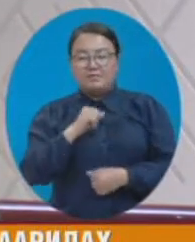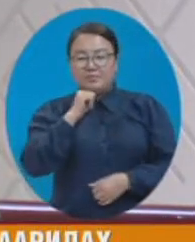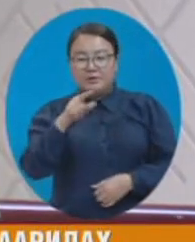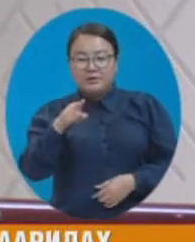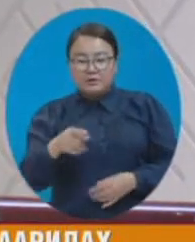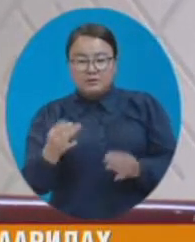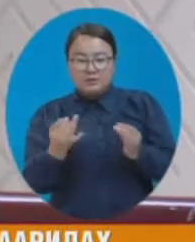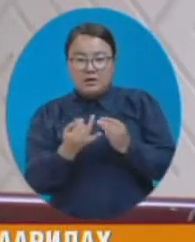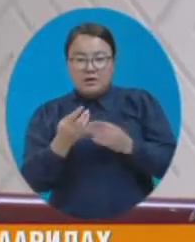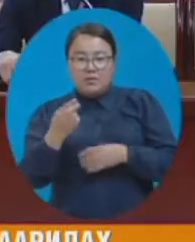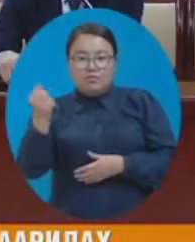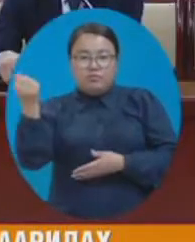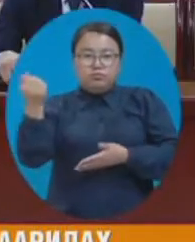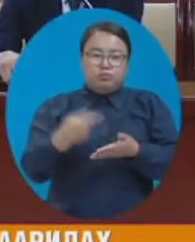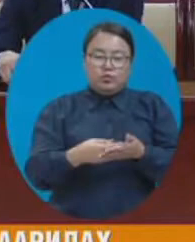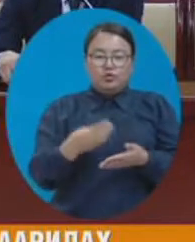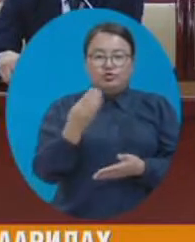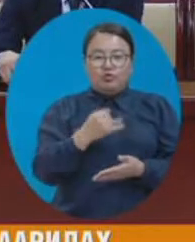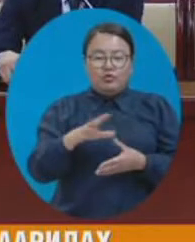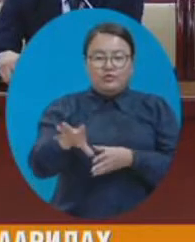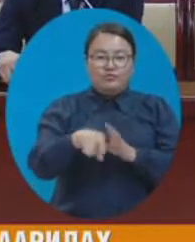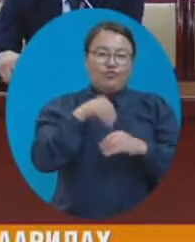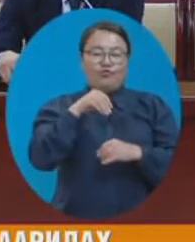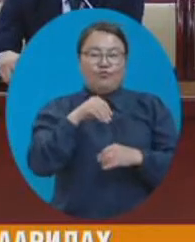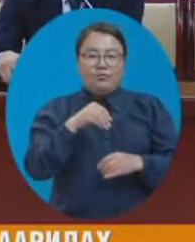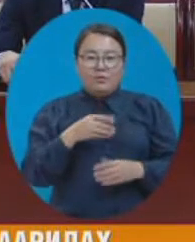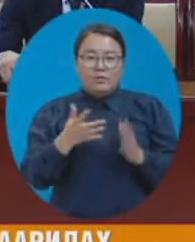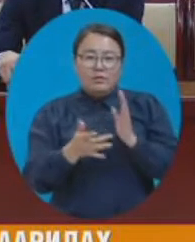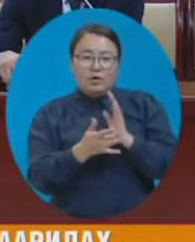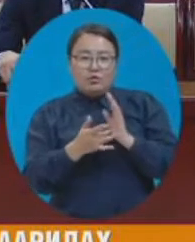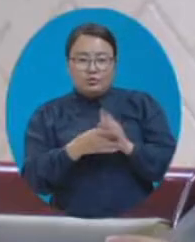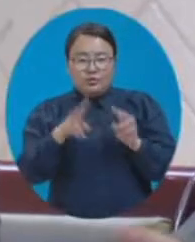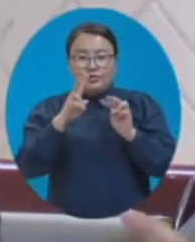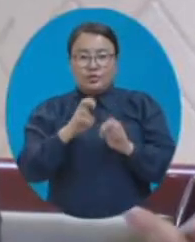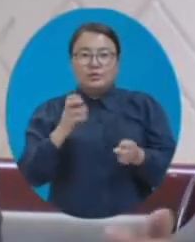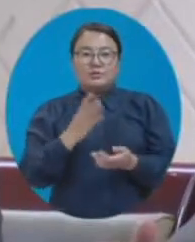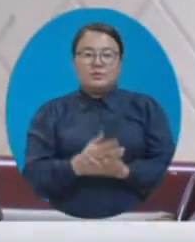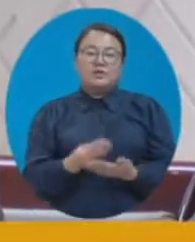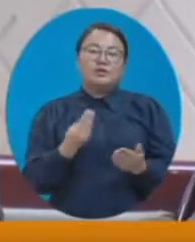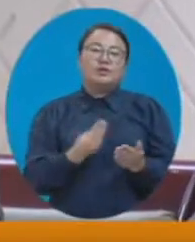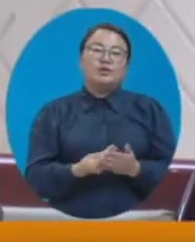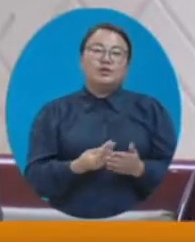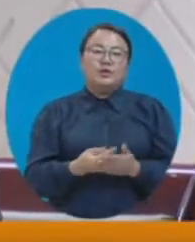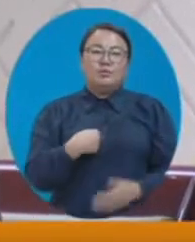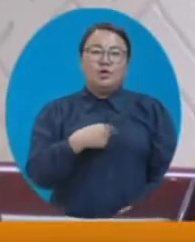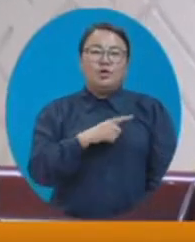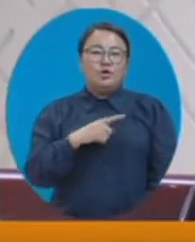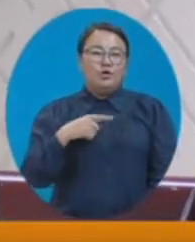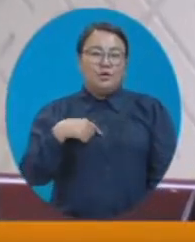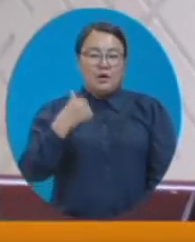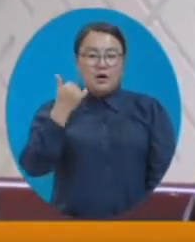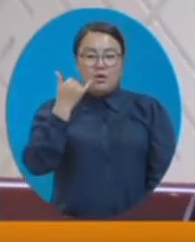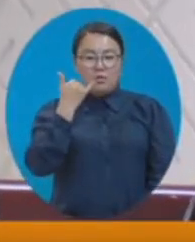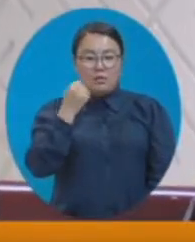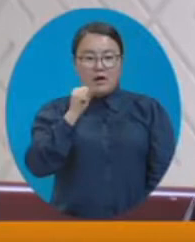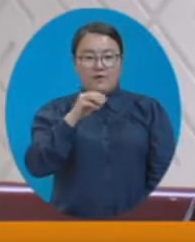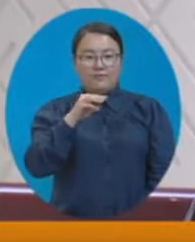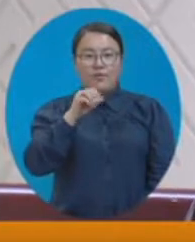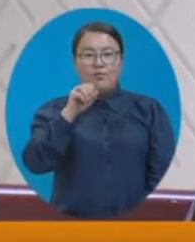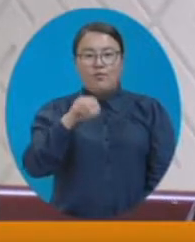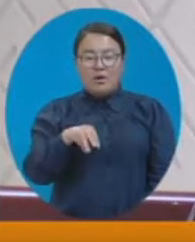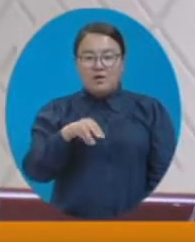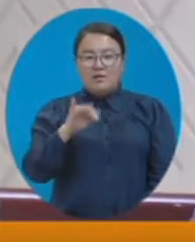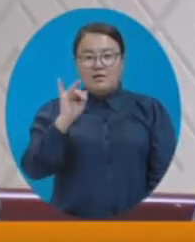шууд тухайн иргэний захин бүртгэлд e-баримтыг нь шивж уншуулдаг байх асуудлыг ярьж байна. Одоо жишээлбэл одоо би одоо гар утсны төлбөрөө төлөхөөр